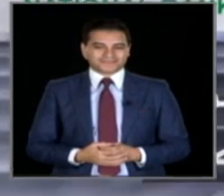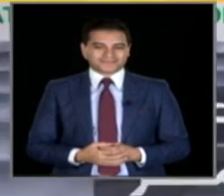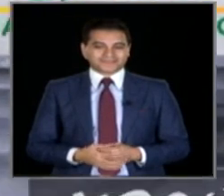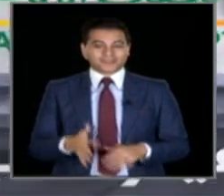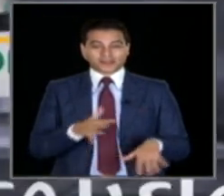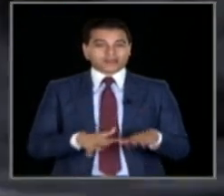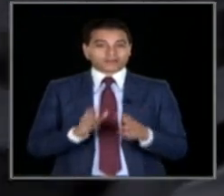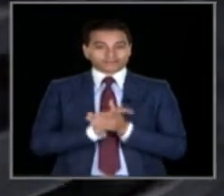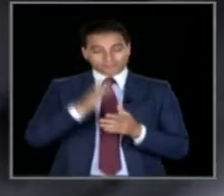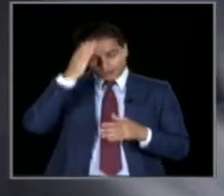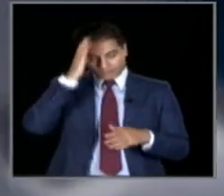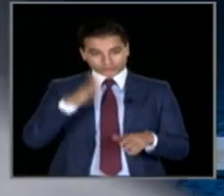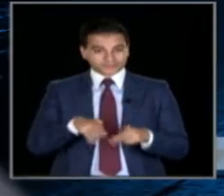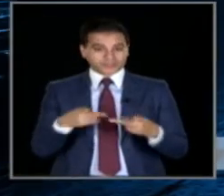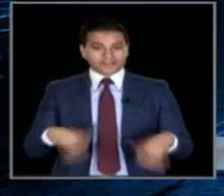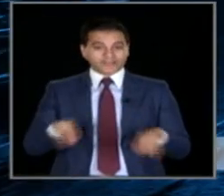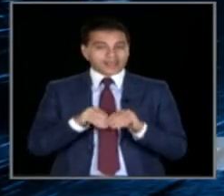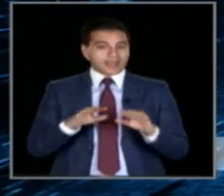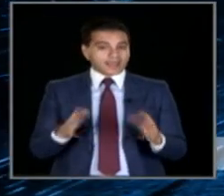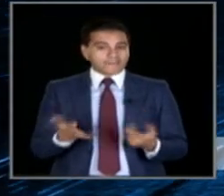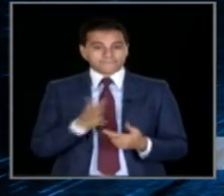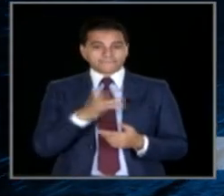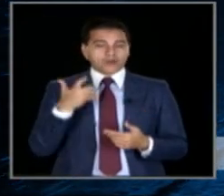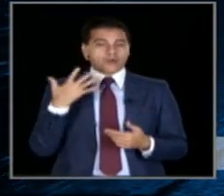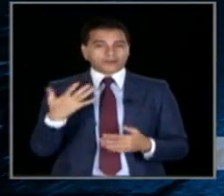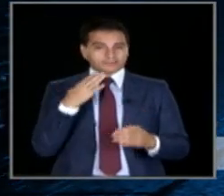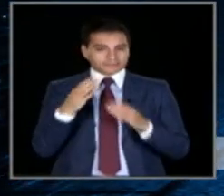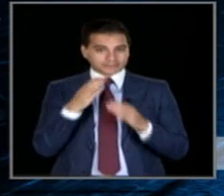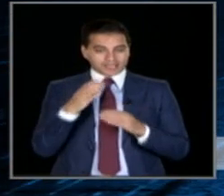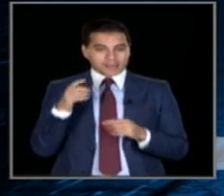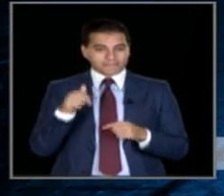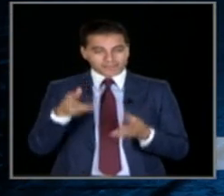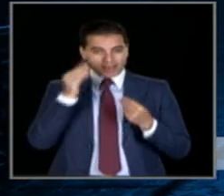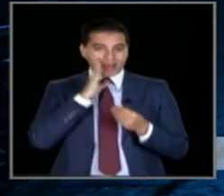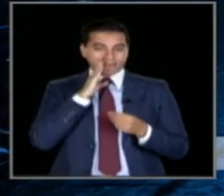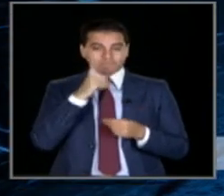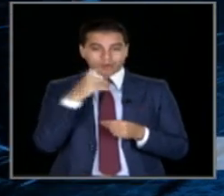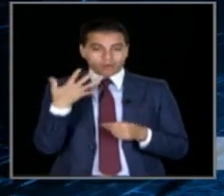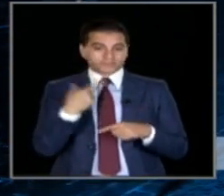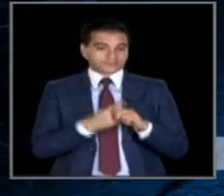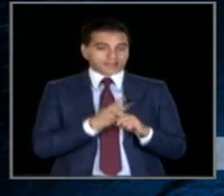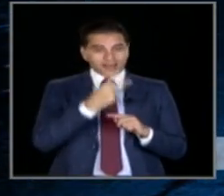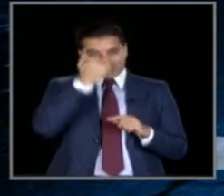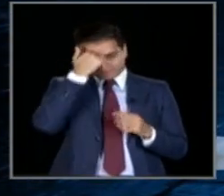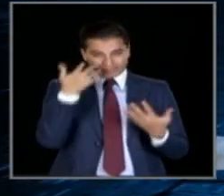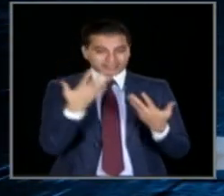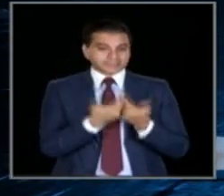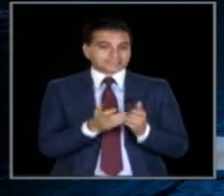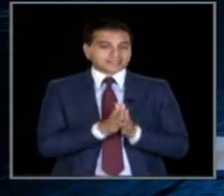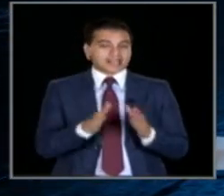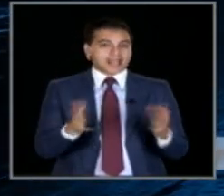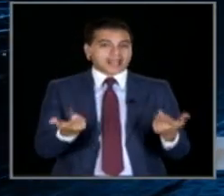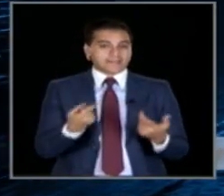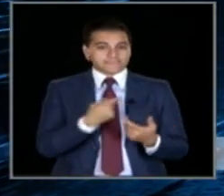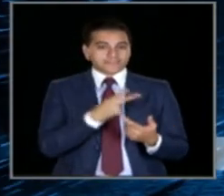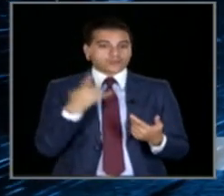يبقى أصحابنا العباقرة قادرون باختلاف جمعوا 105 نقطة في فقرة العلم، وكل نقطة ب 2000 جنيه بما